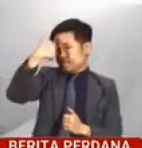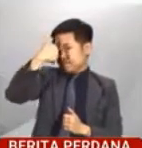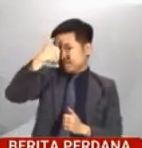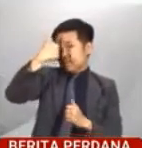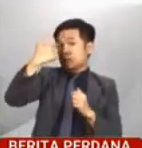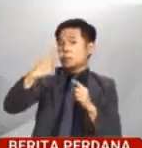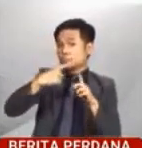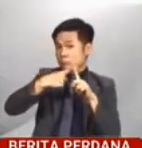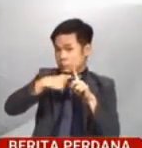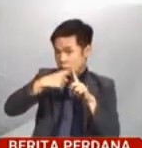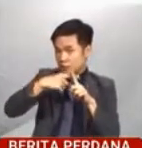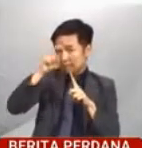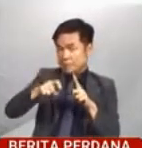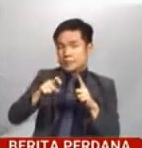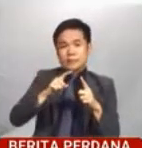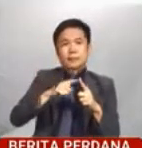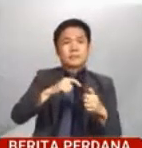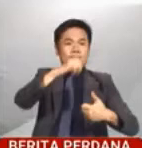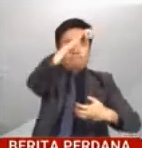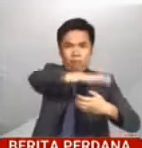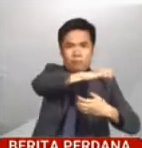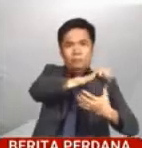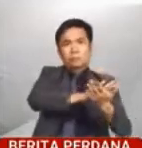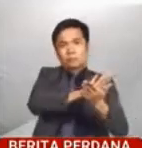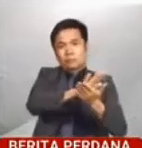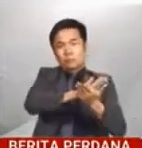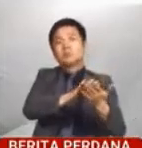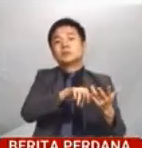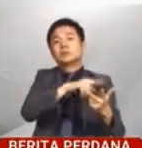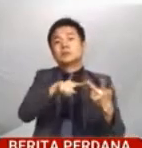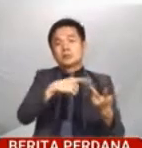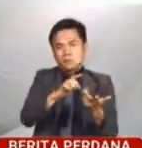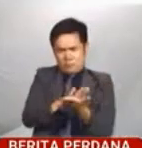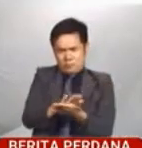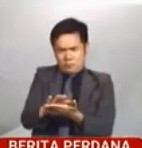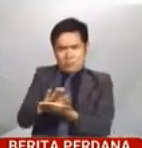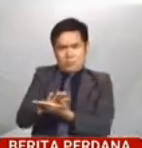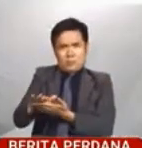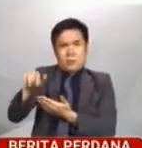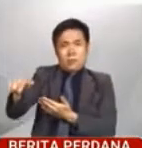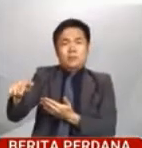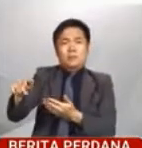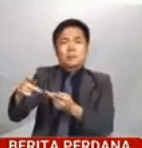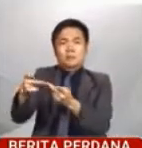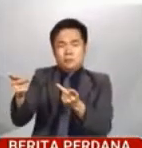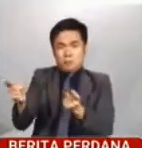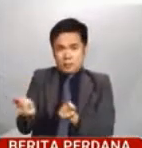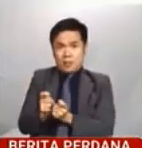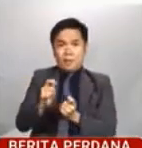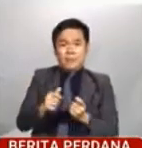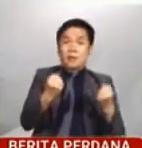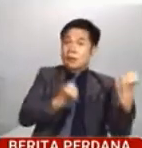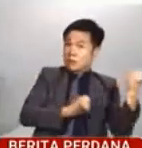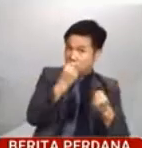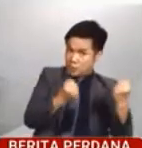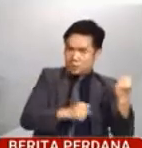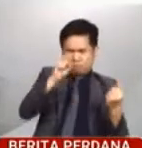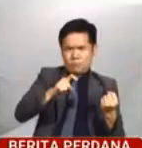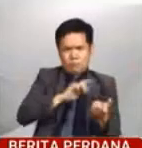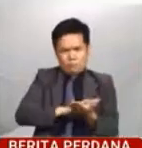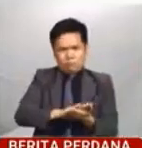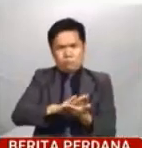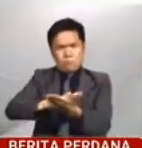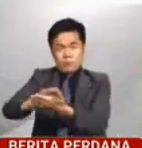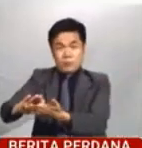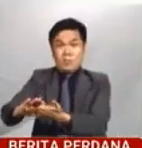setiap hari menyediakan cecair pembasmi kuman dan melaksana proses sanitasi di kawasan premis dan kenderaan pekerja kelulusan boleh